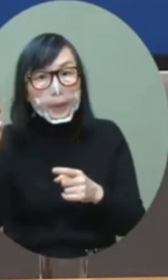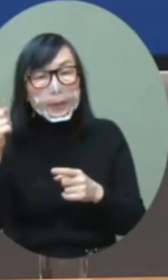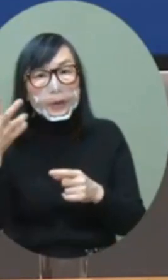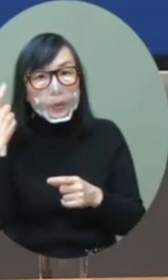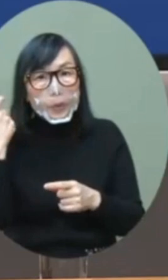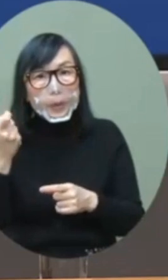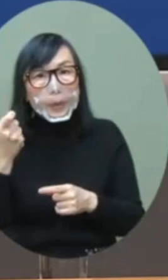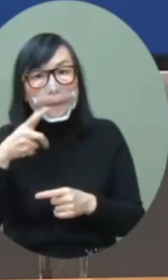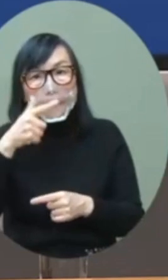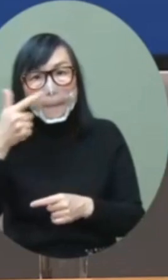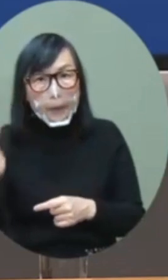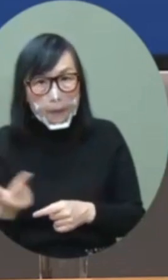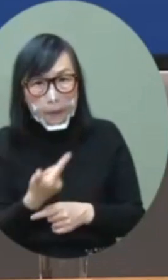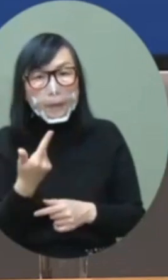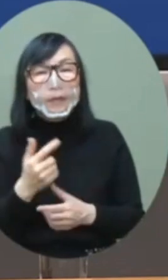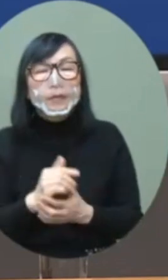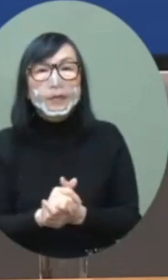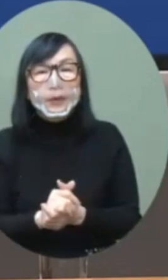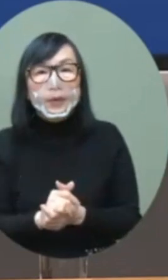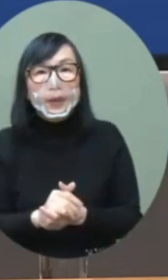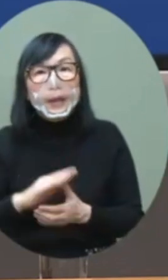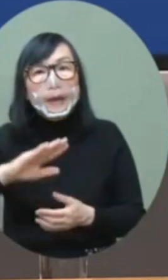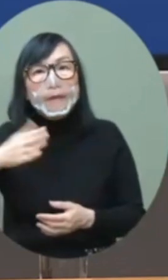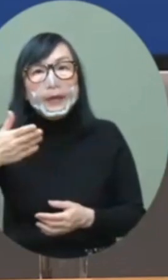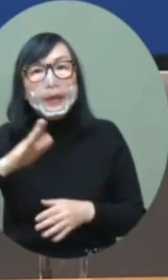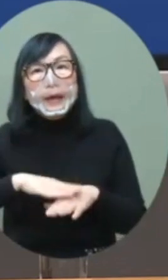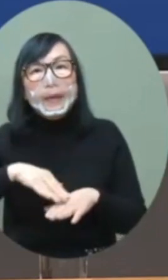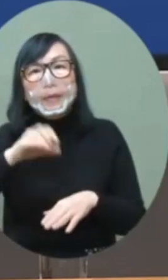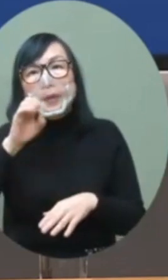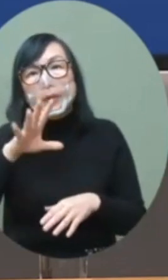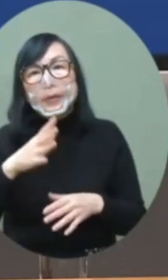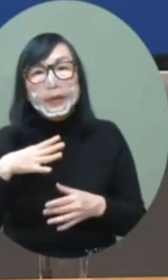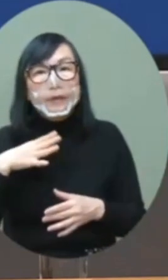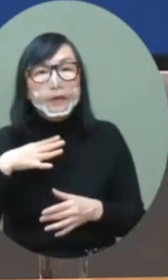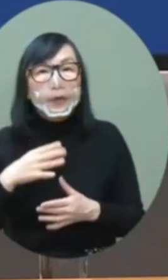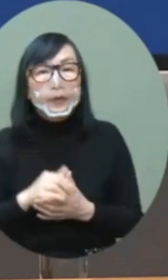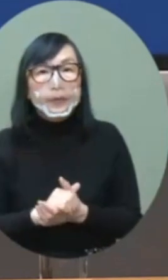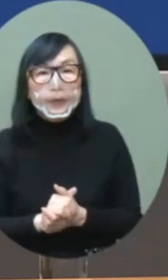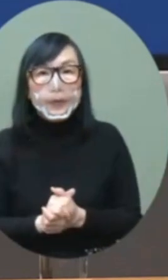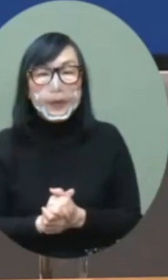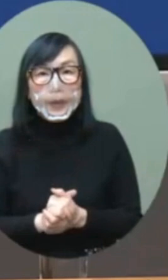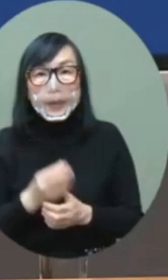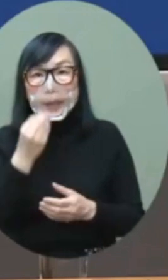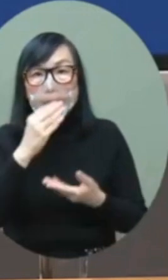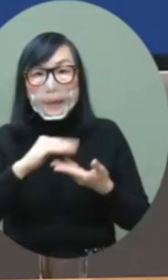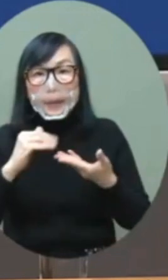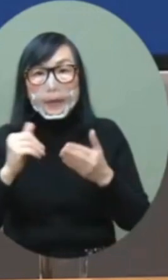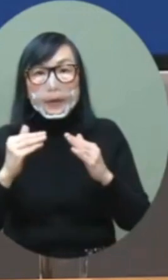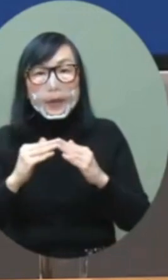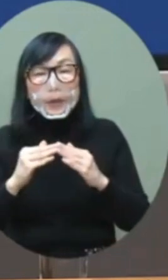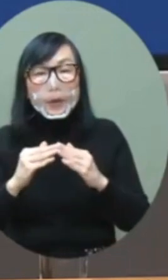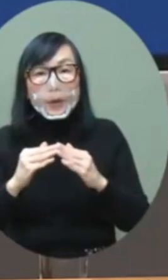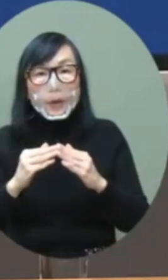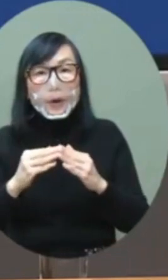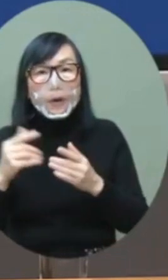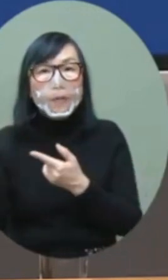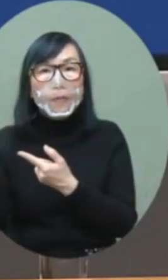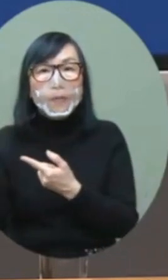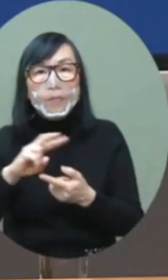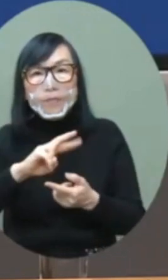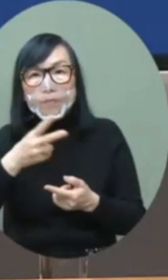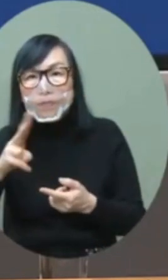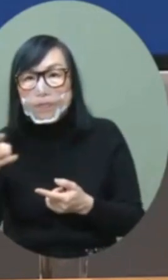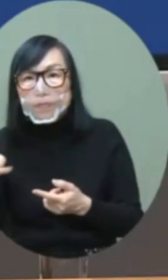係到8萬度啦嚇，就係反映我頭先講嘅現象。咁但係食物及衛生局咧都係不斷調